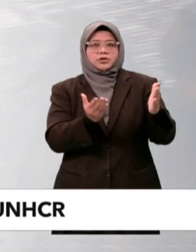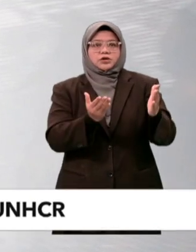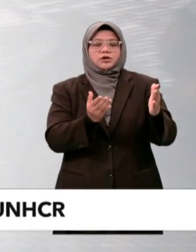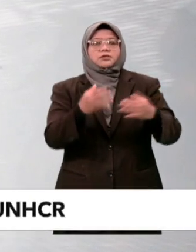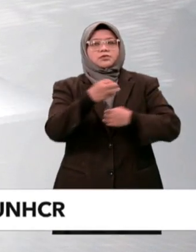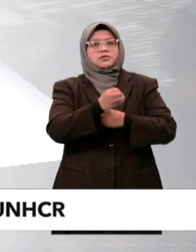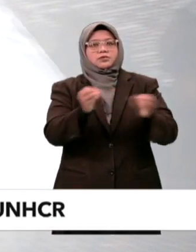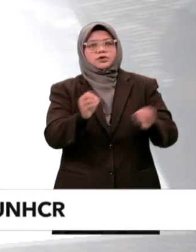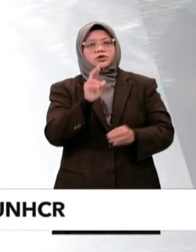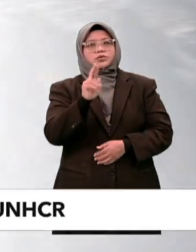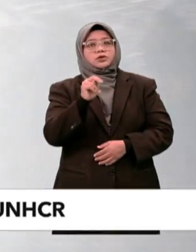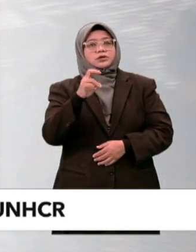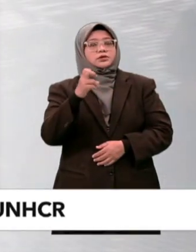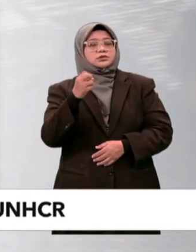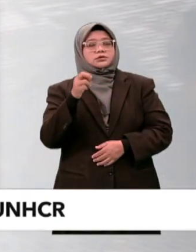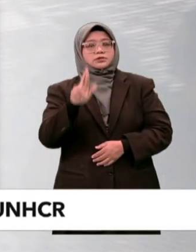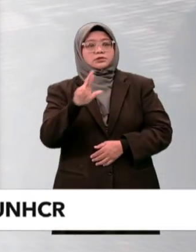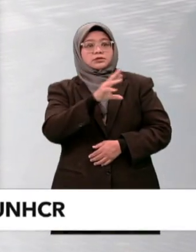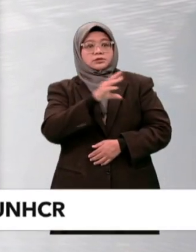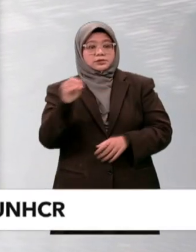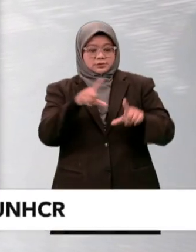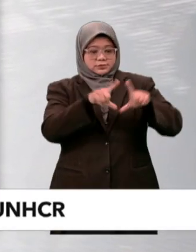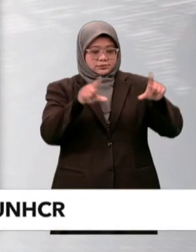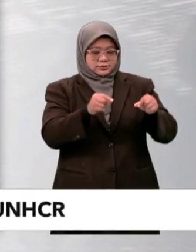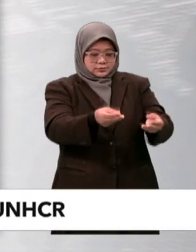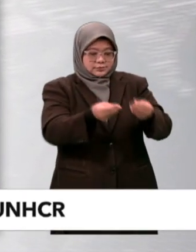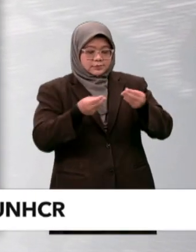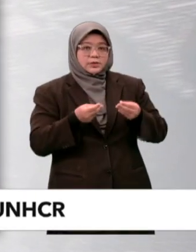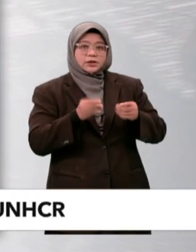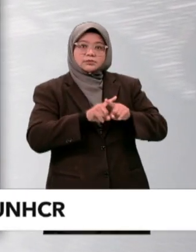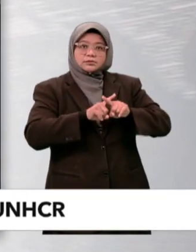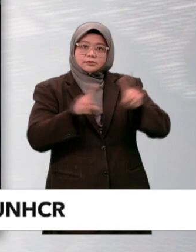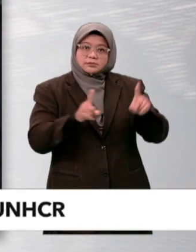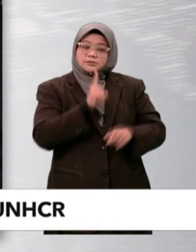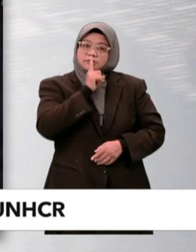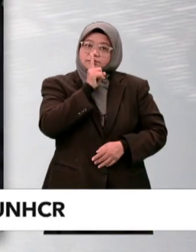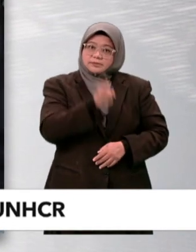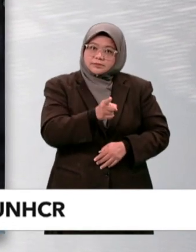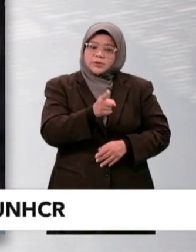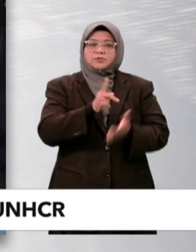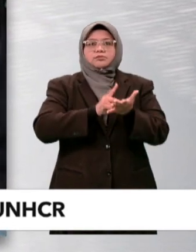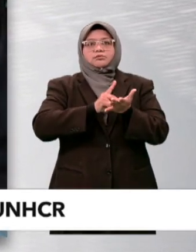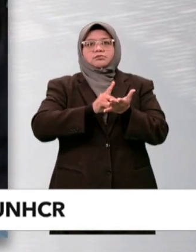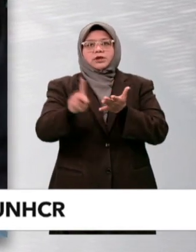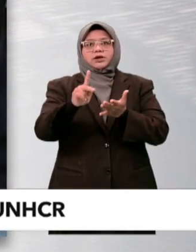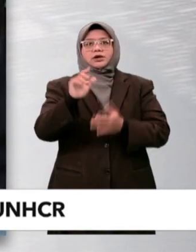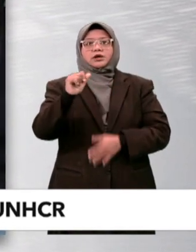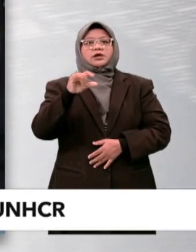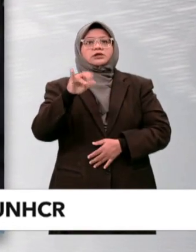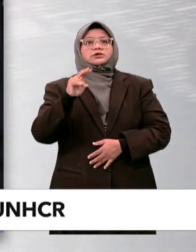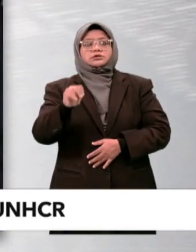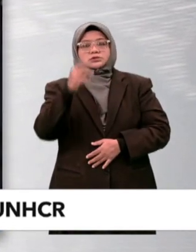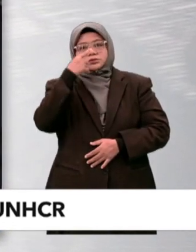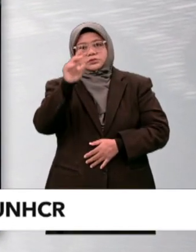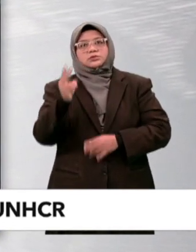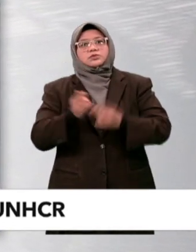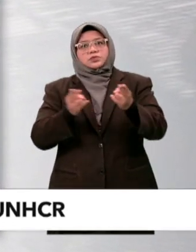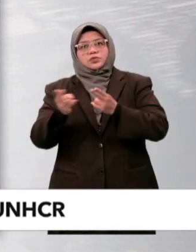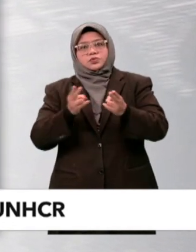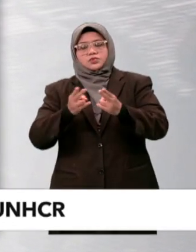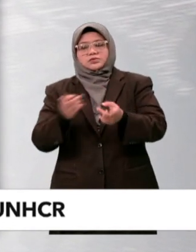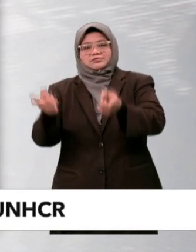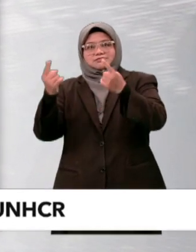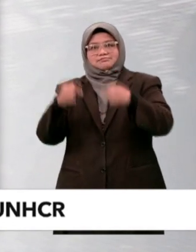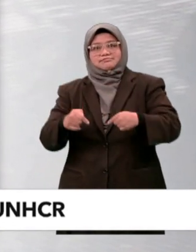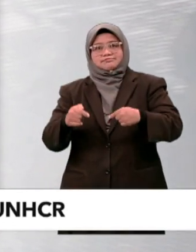unsyiar pemahaman mereka kan itu dibeli tetapi sebenarnya mereka membayar kepada ejaannya terlibat dalam menguruskan kemasukan